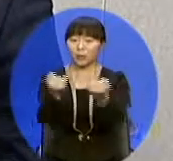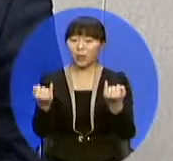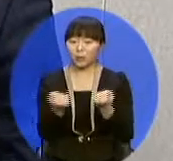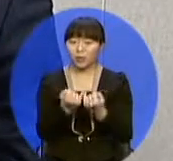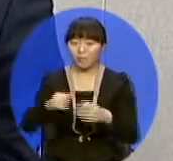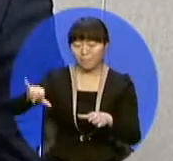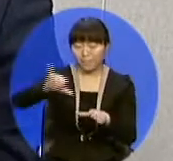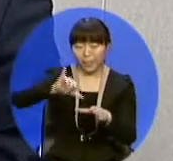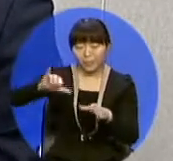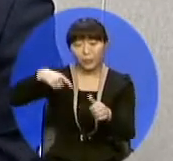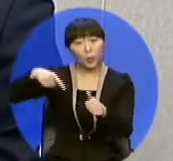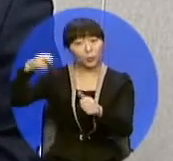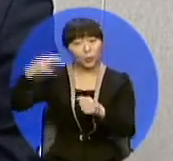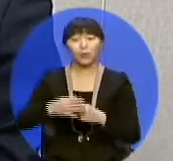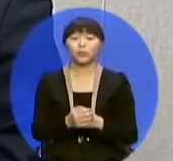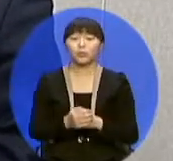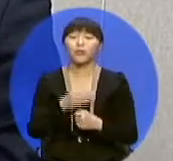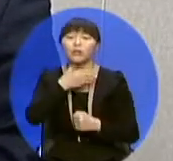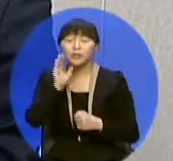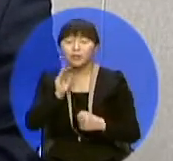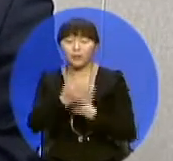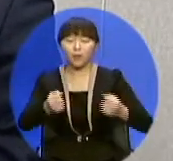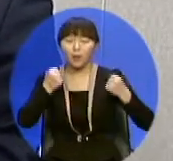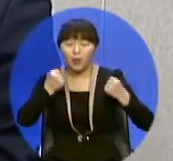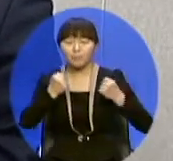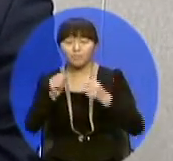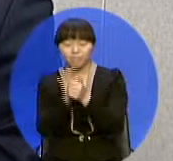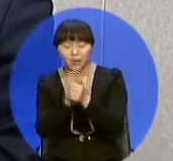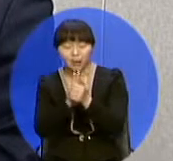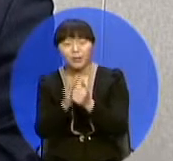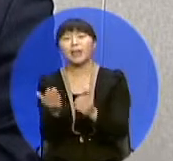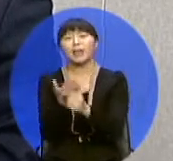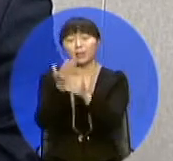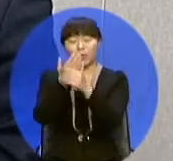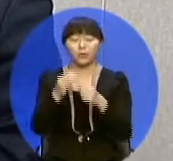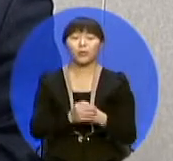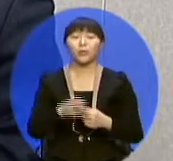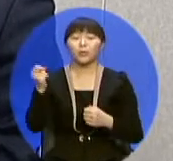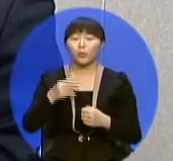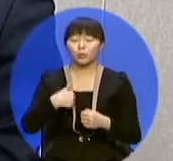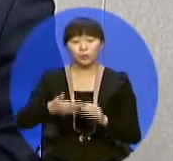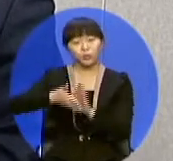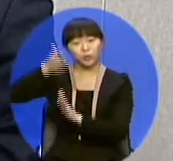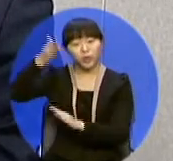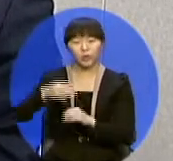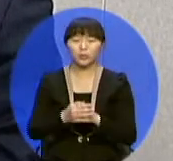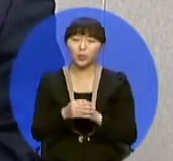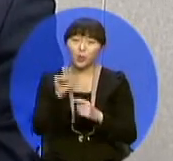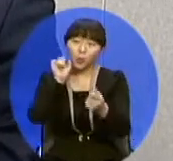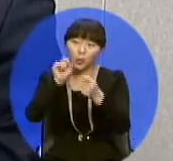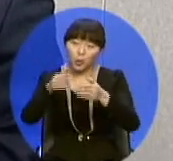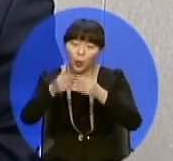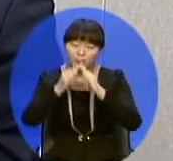바리스타 교육이라든지 네. 또 실버 건강 매니저 이런 양성 과정이라든지 또 우리 광명시에 곧 들어설